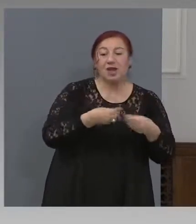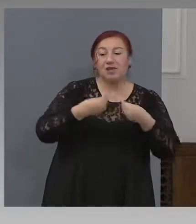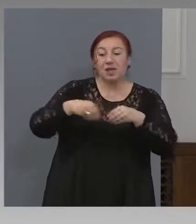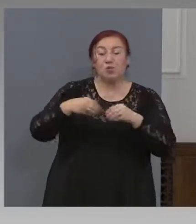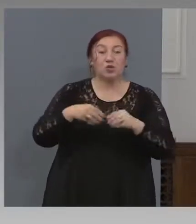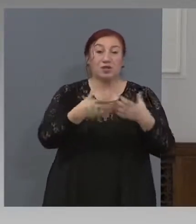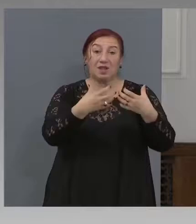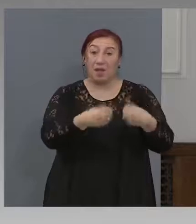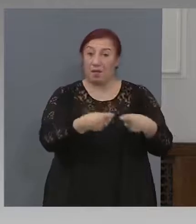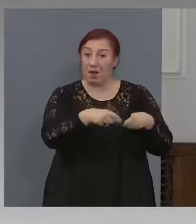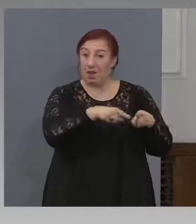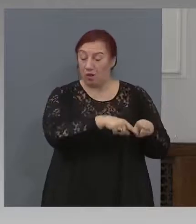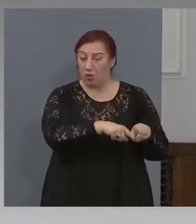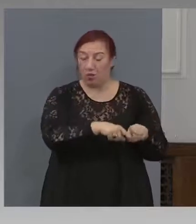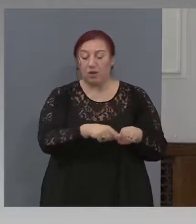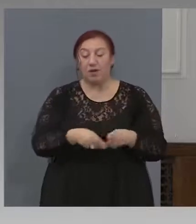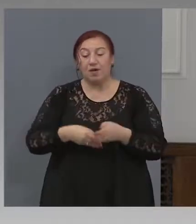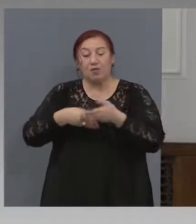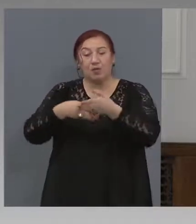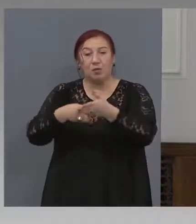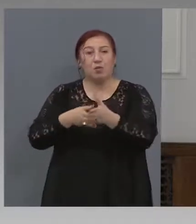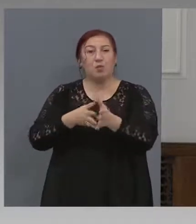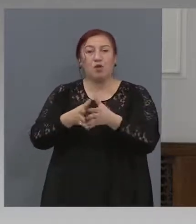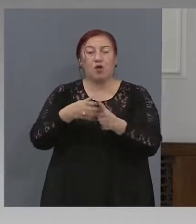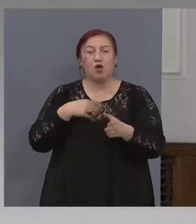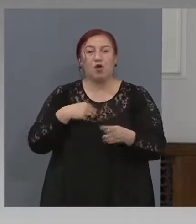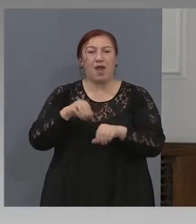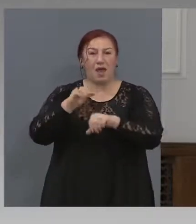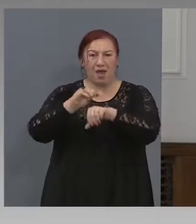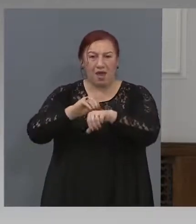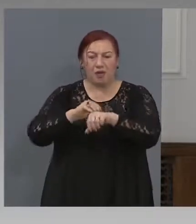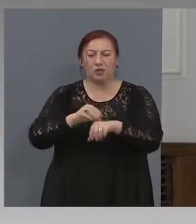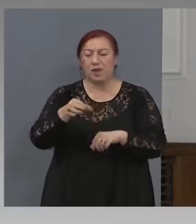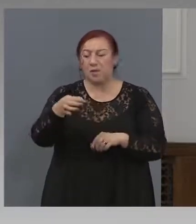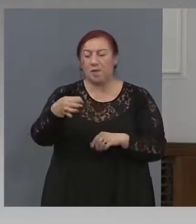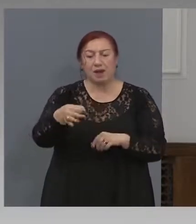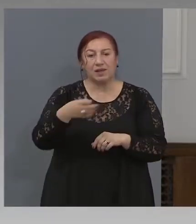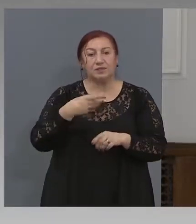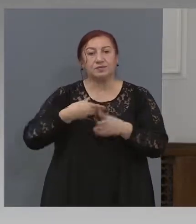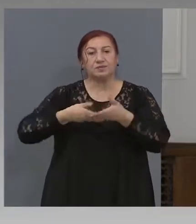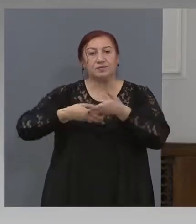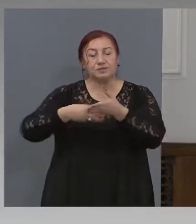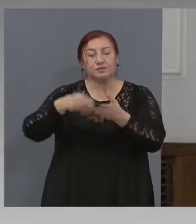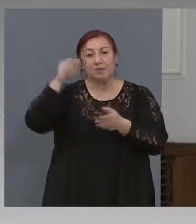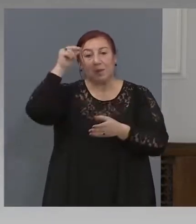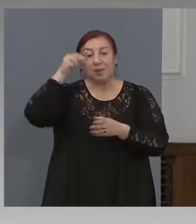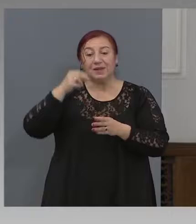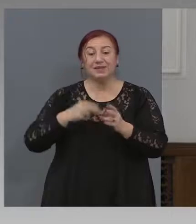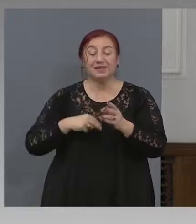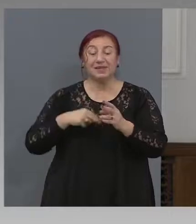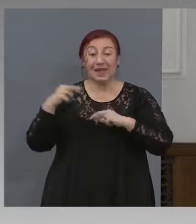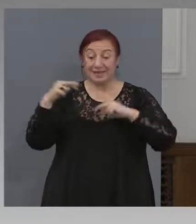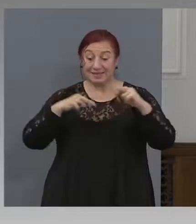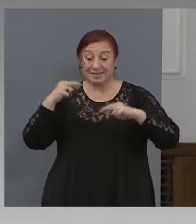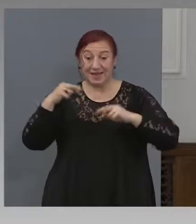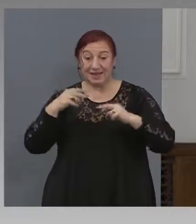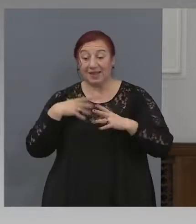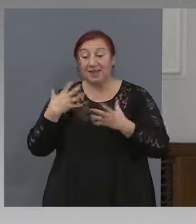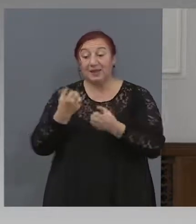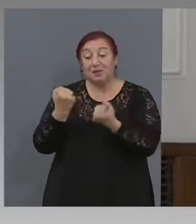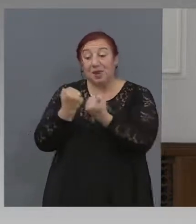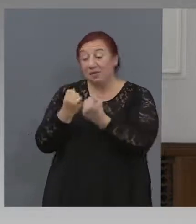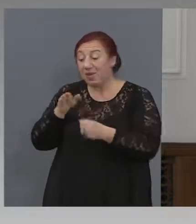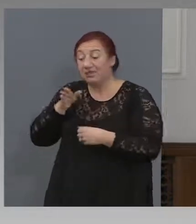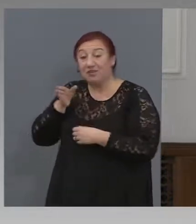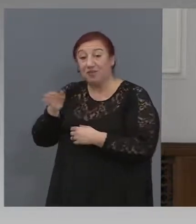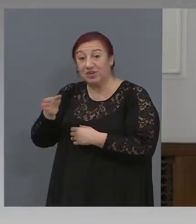млякото. Да помогнем на хората с ягоди, с малини, да помогнем на българските салати да си намерят място на регала вътре